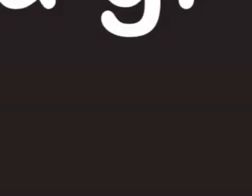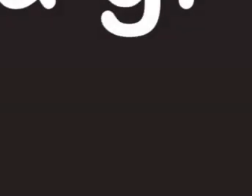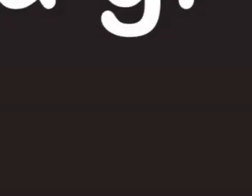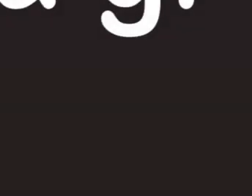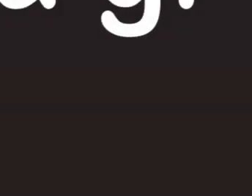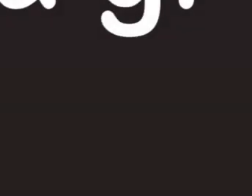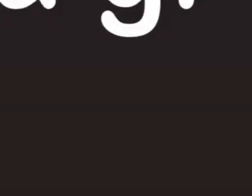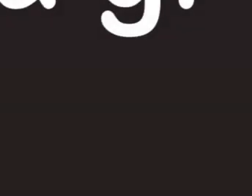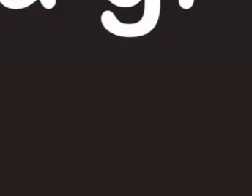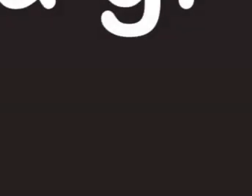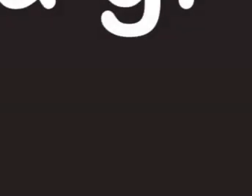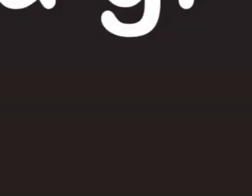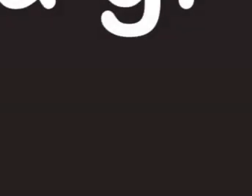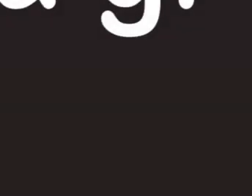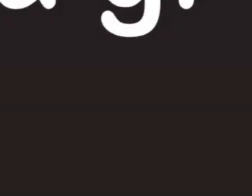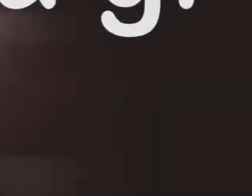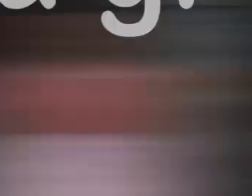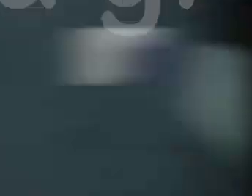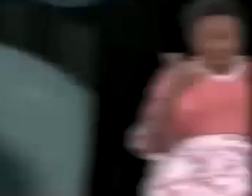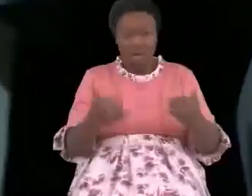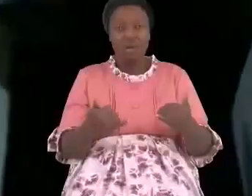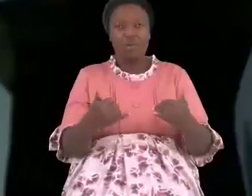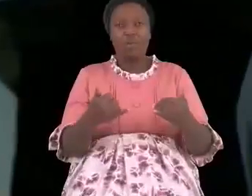Ugbu a na-ekpe ekpere maka mkpa gị.